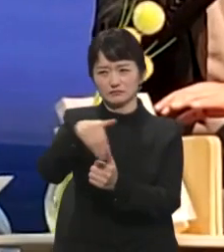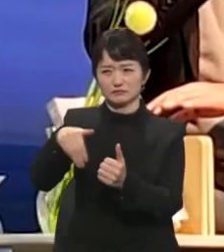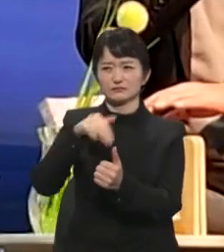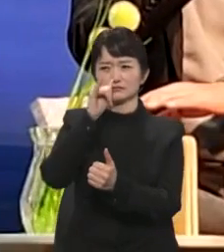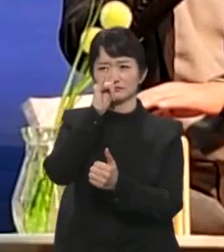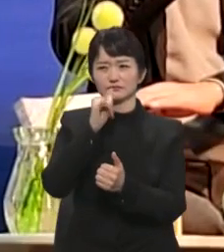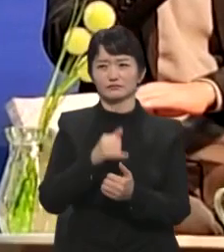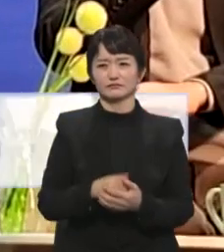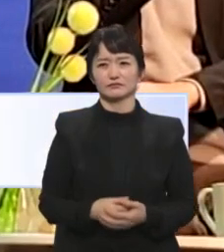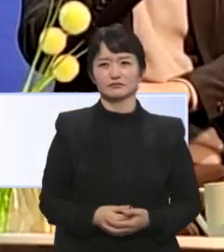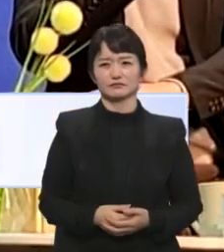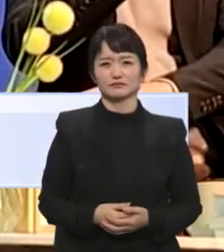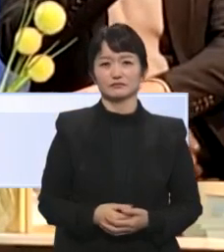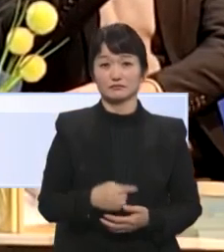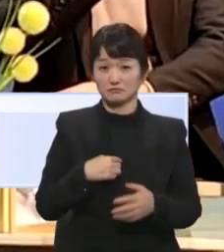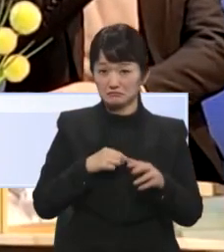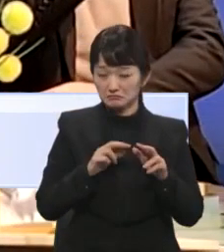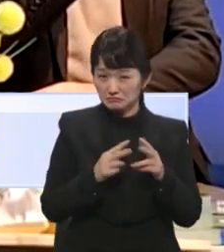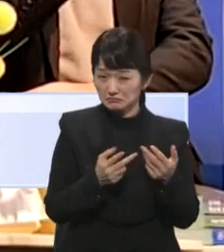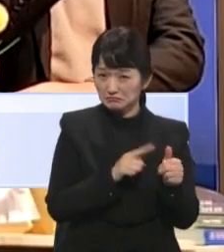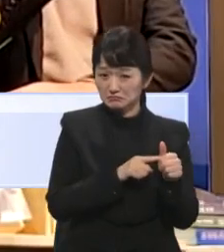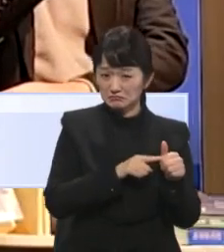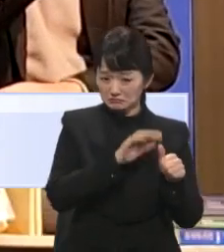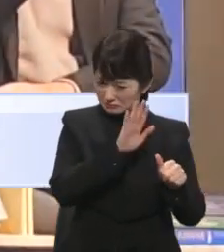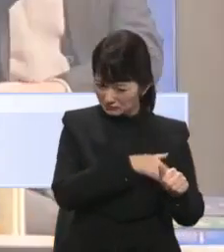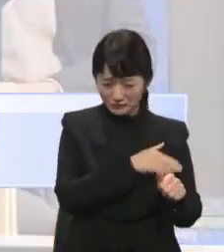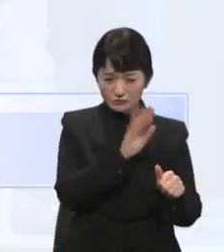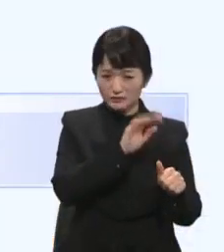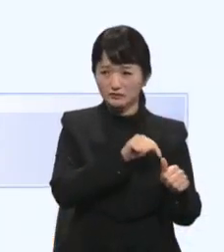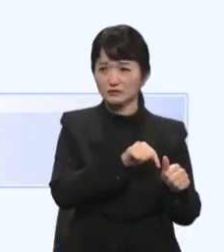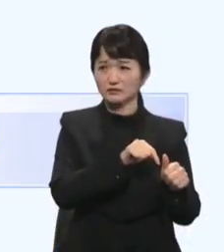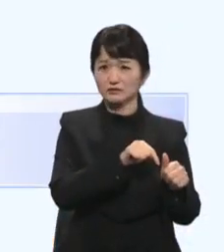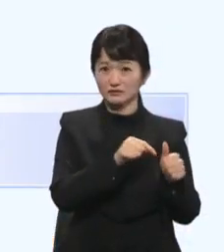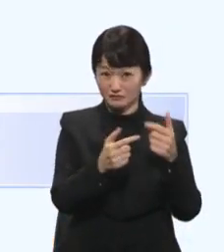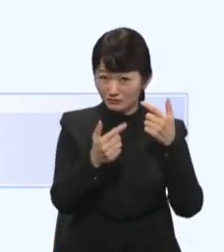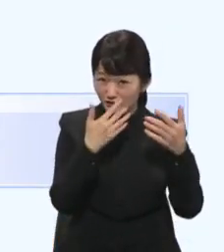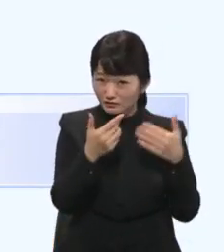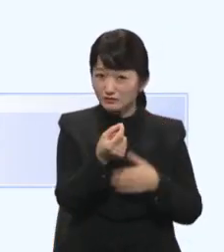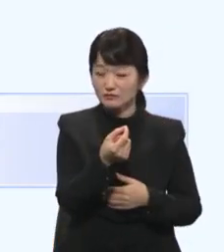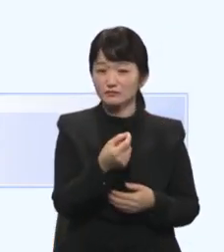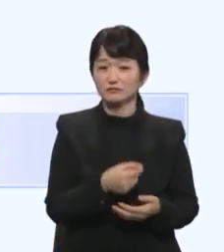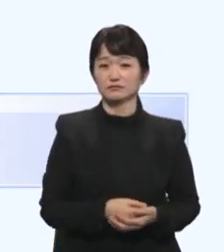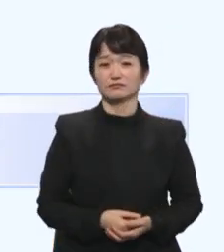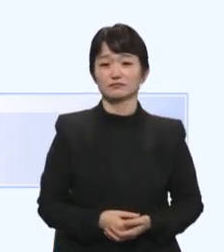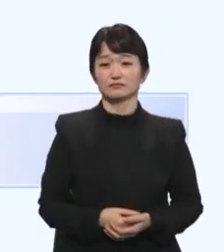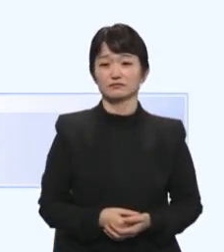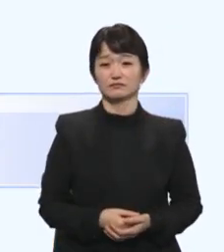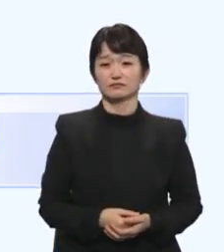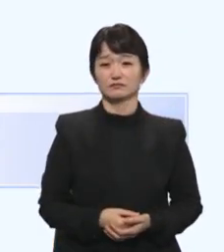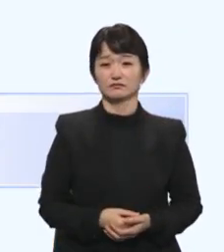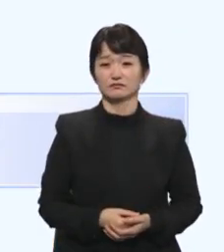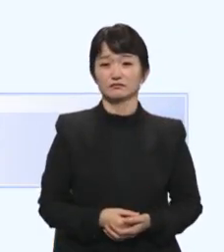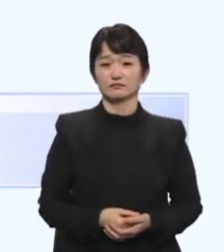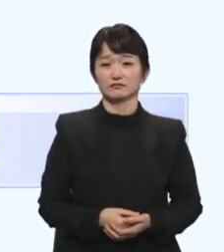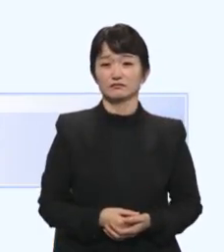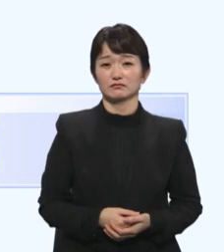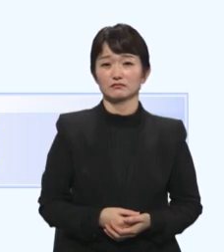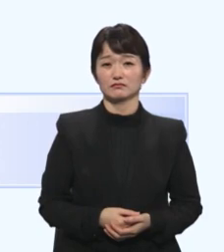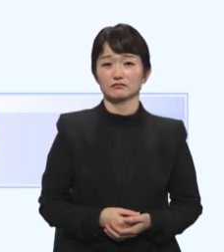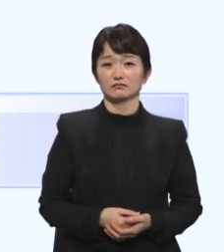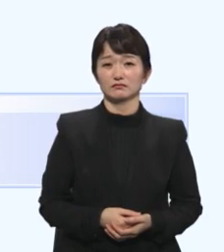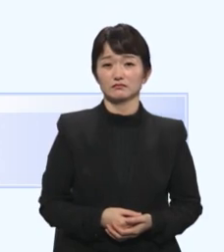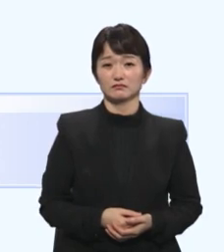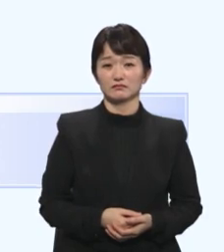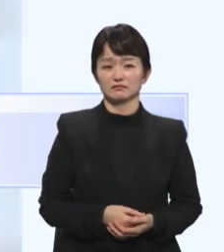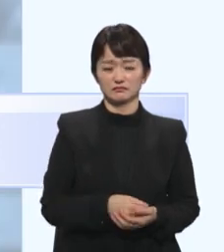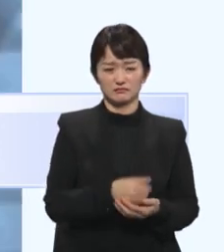그죠 그렇다면 본인 스스로는 잘못이 아니다라고 생각하는게 좀 확실한 거 같은데요네 그렇죠 그 딱 봐도 뭐 전혀 반성할